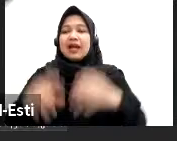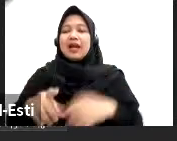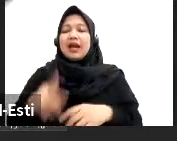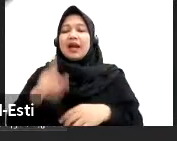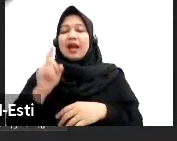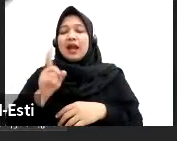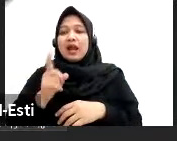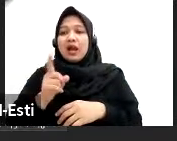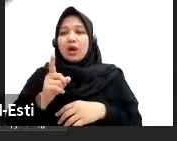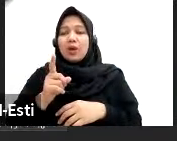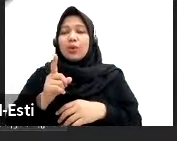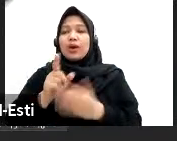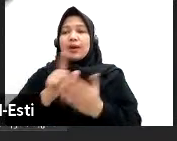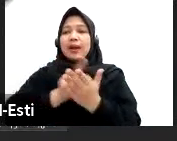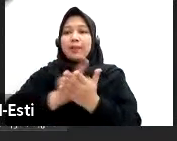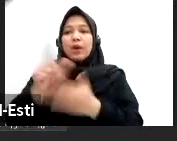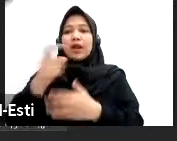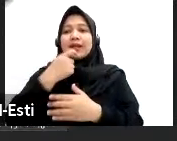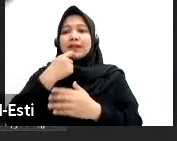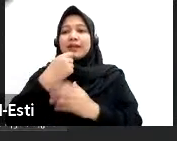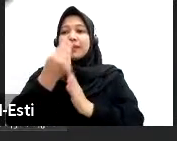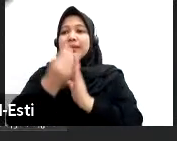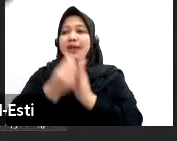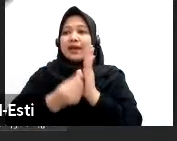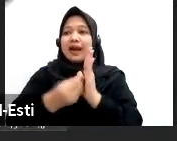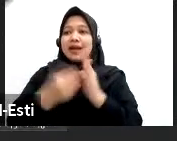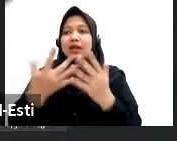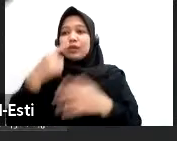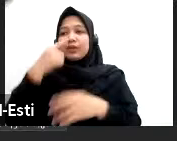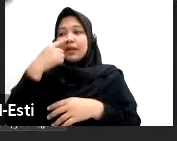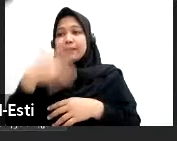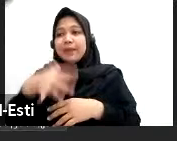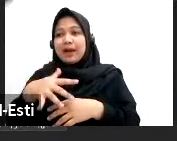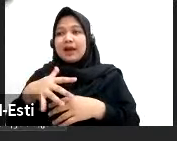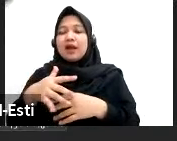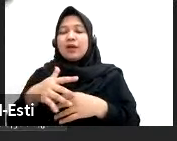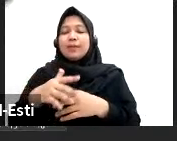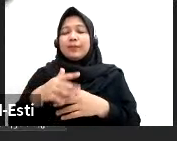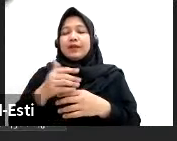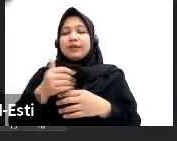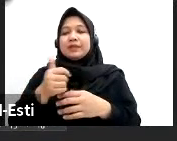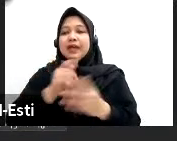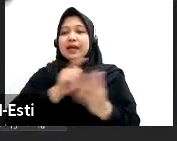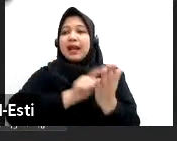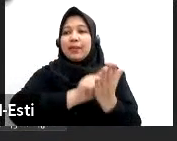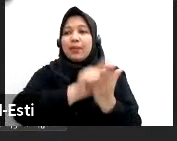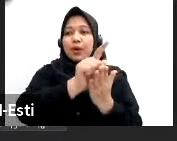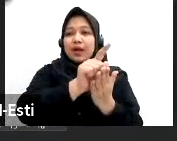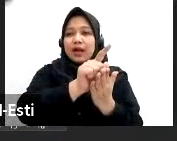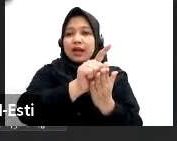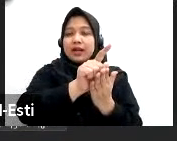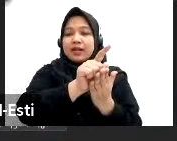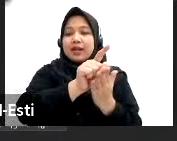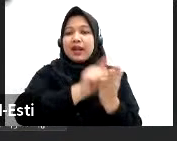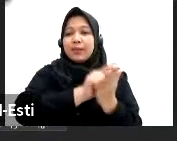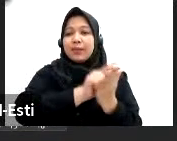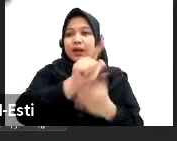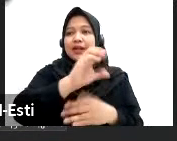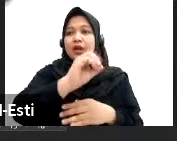apa namanya pembiayaan atau pembantaian bisa-bisa pengaduannya itu akan diteruskan ke